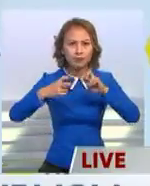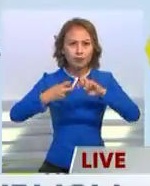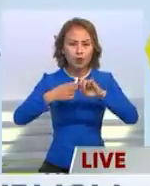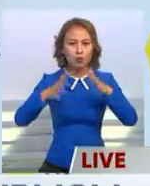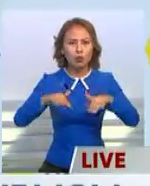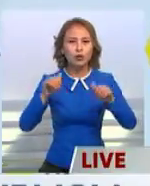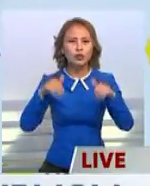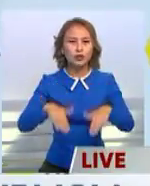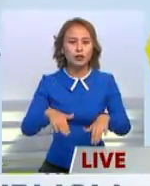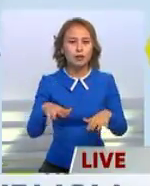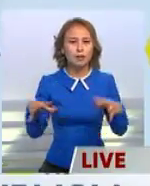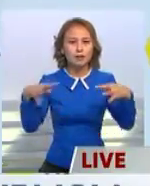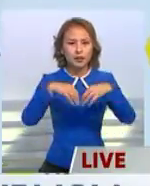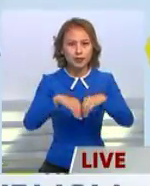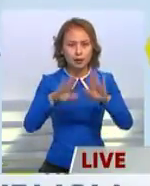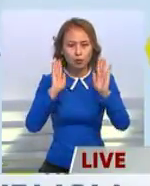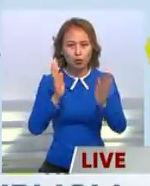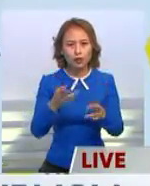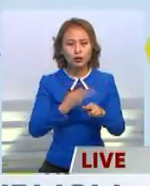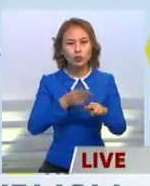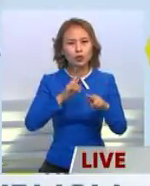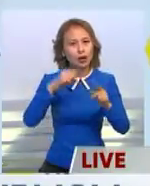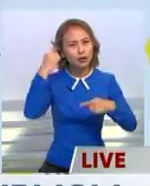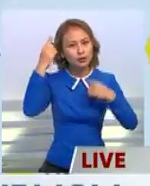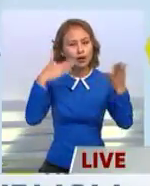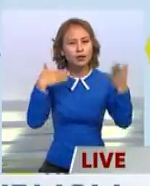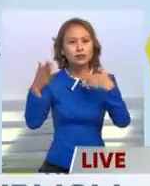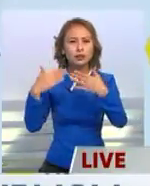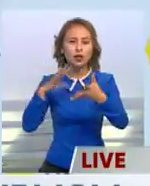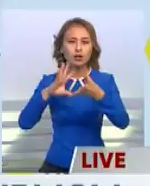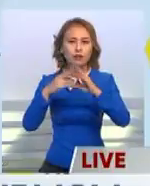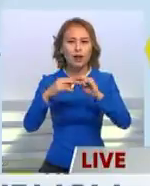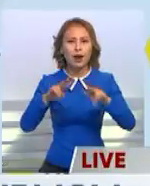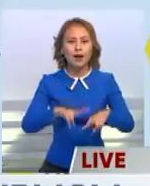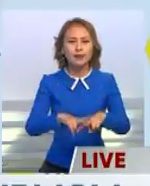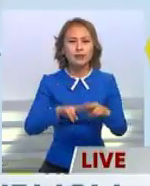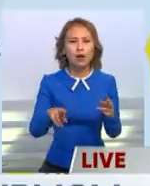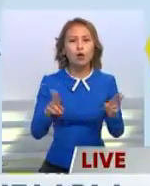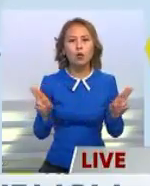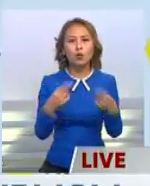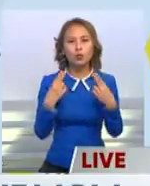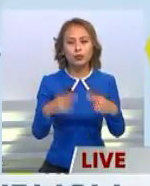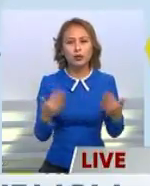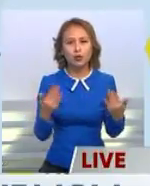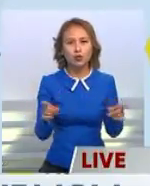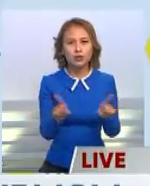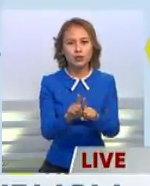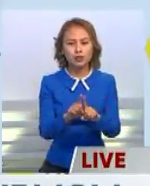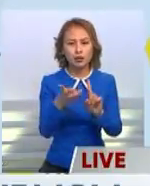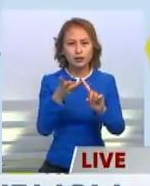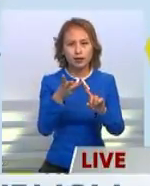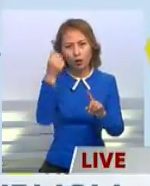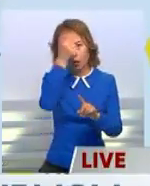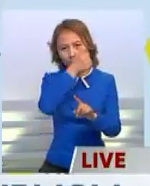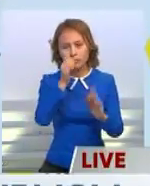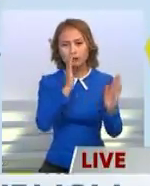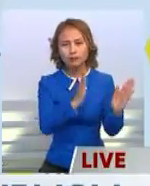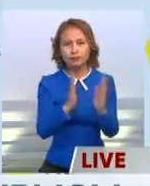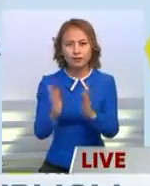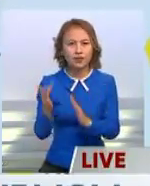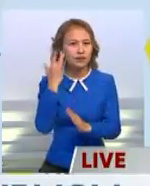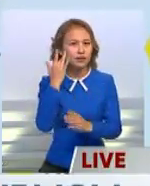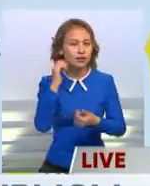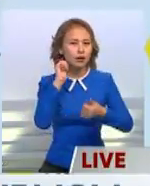шешімін бірлесіп іздейді. Ал бүкпесіз ой ашық пікір алаңына айналған Астана клубының отырысы осымен үш жыл қатарынан өтіп отыр.